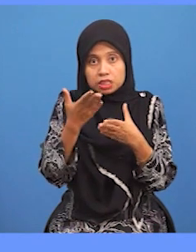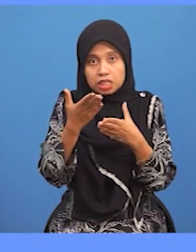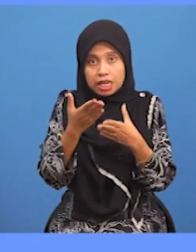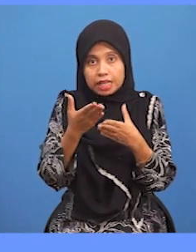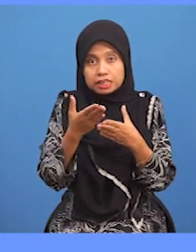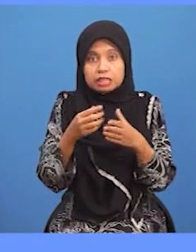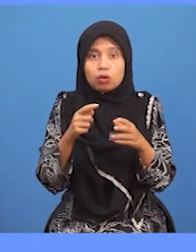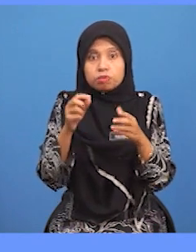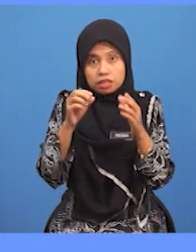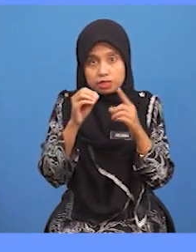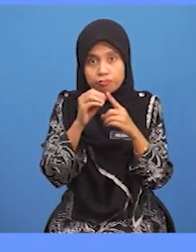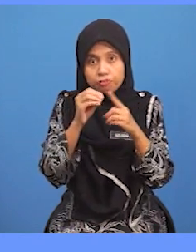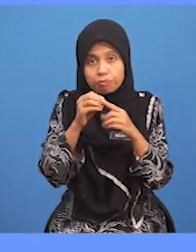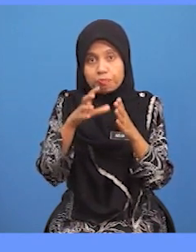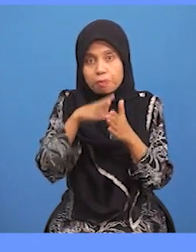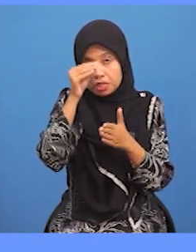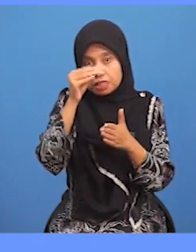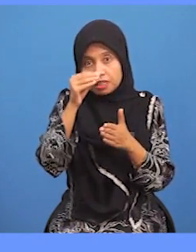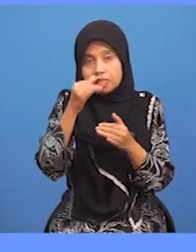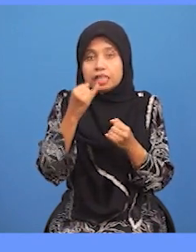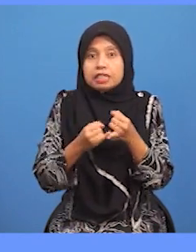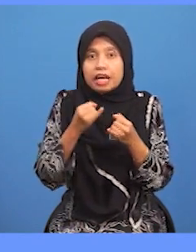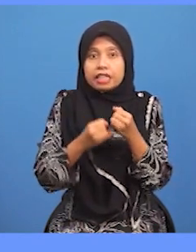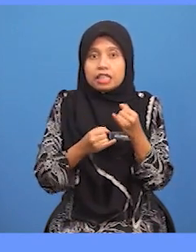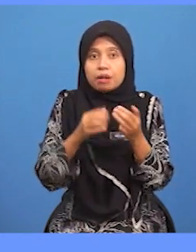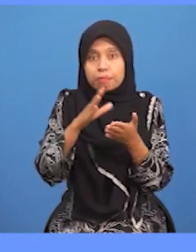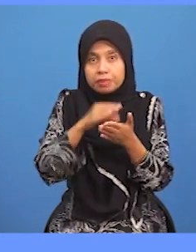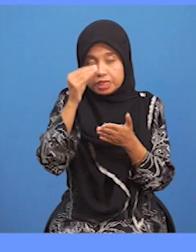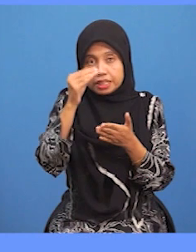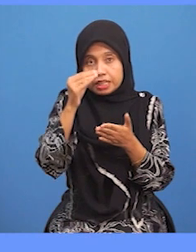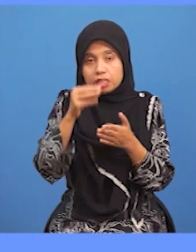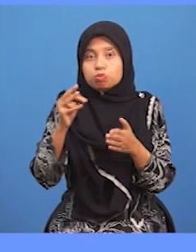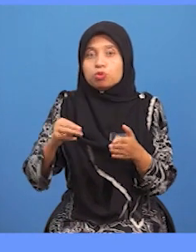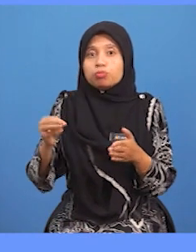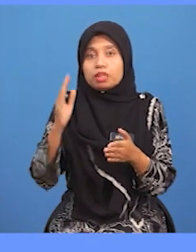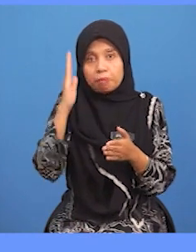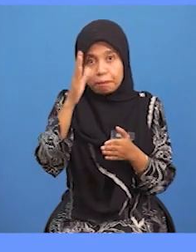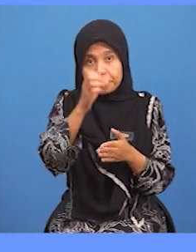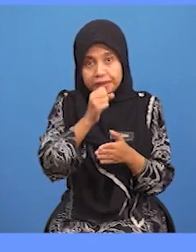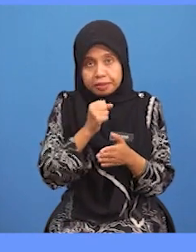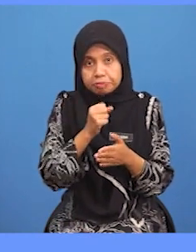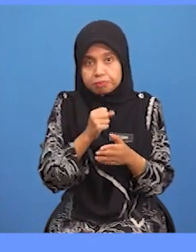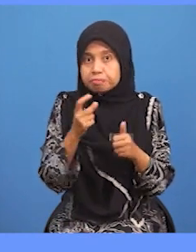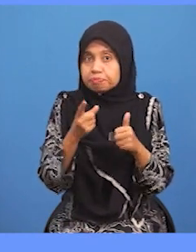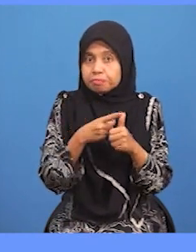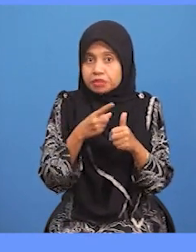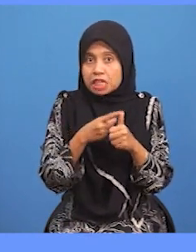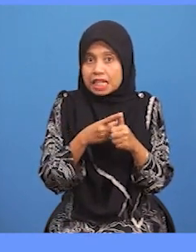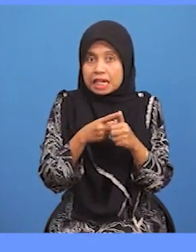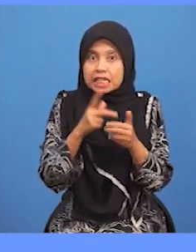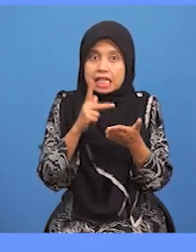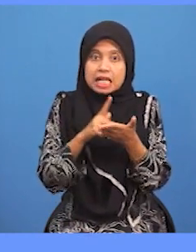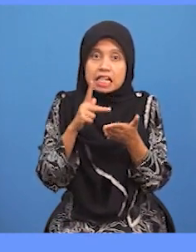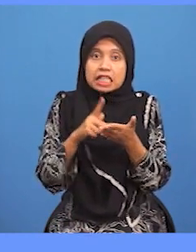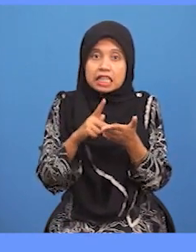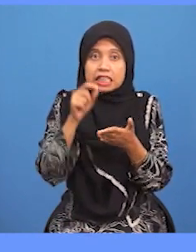terlebih dahulu. Di akhir pembelajaran ini nanti, murid-murid akan dapat pertama, mengira titik